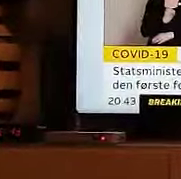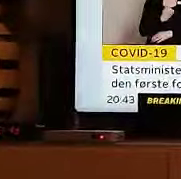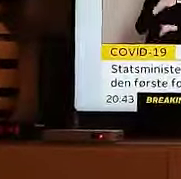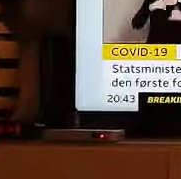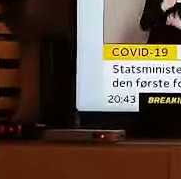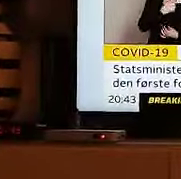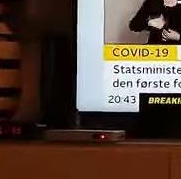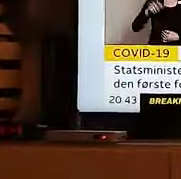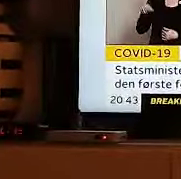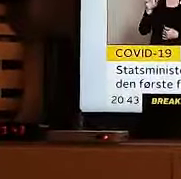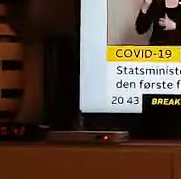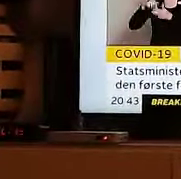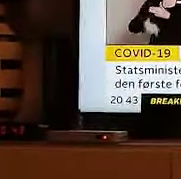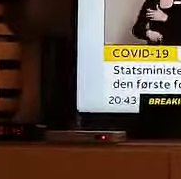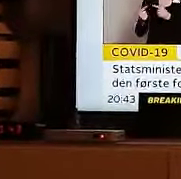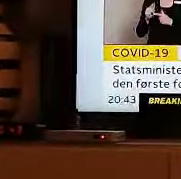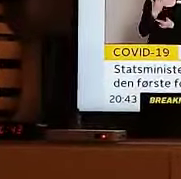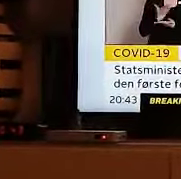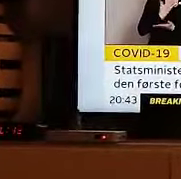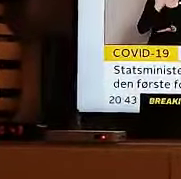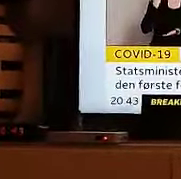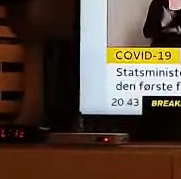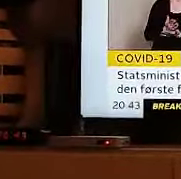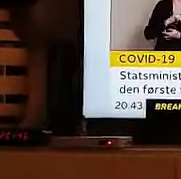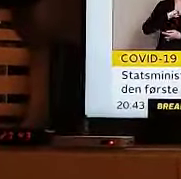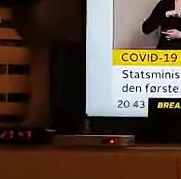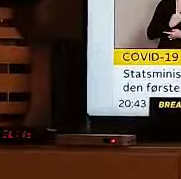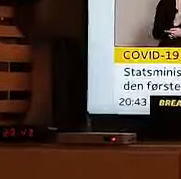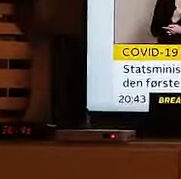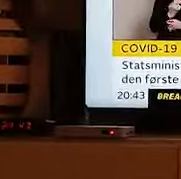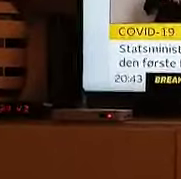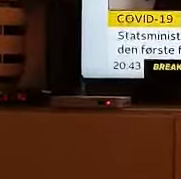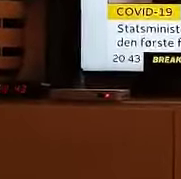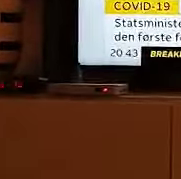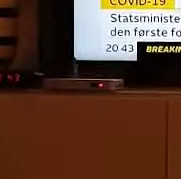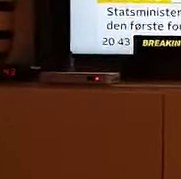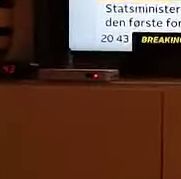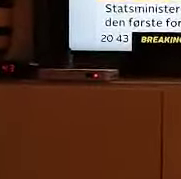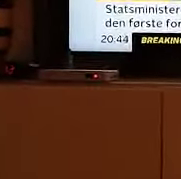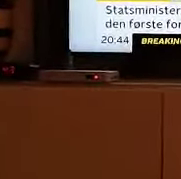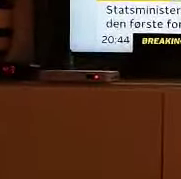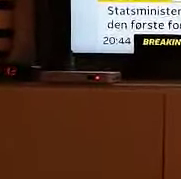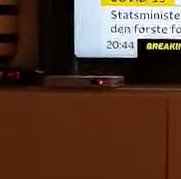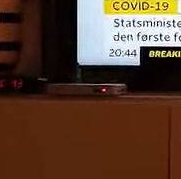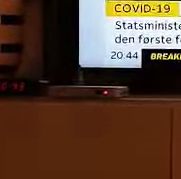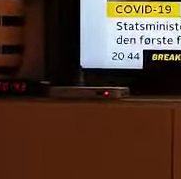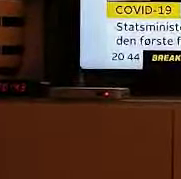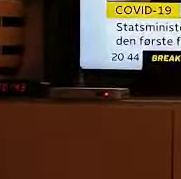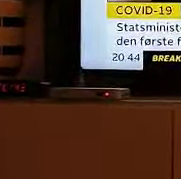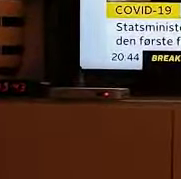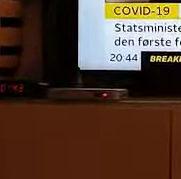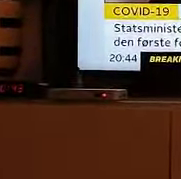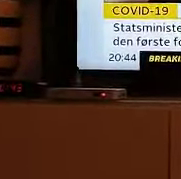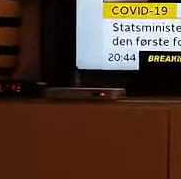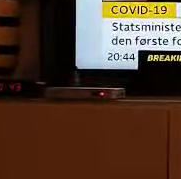ضد هذا الوباء في الدنمارك؟ يعني كما ذكر قبل فترة أن بعض العلماء قالوا أنه